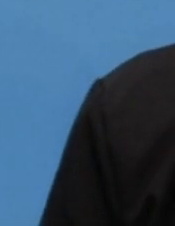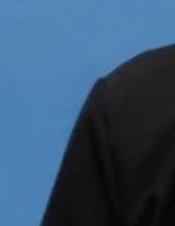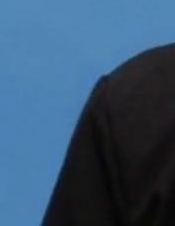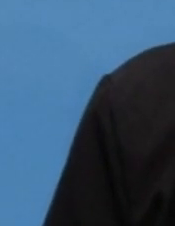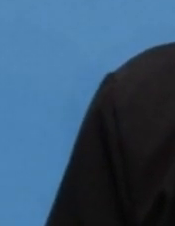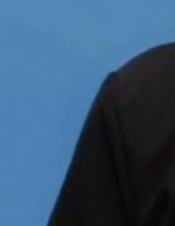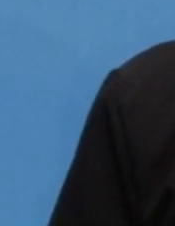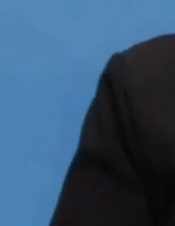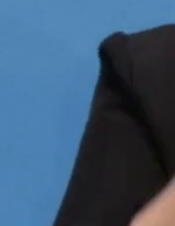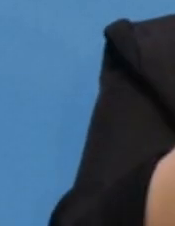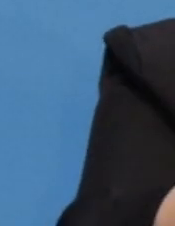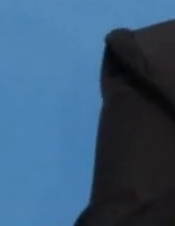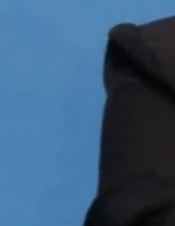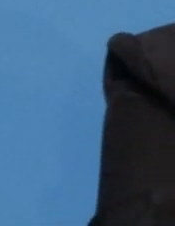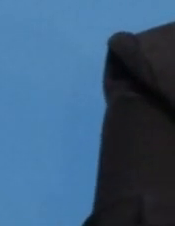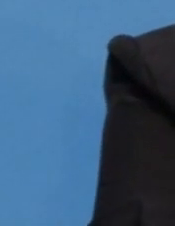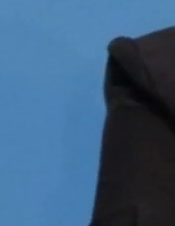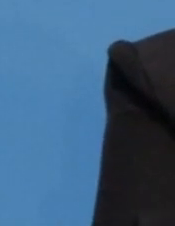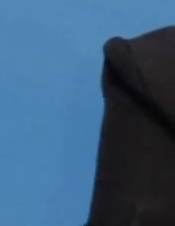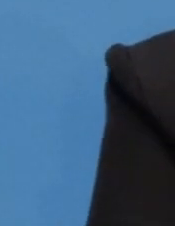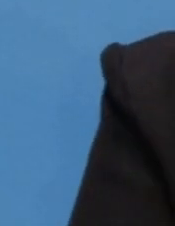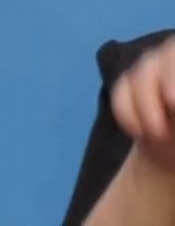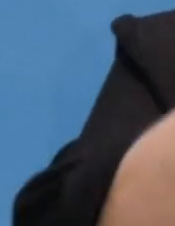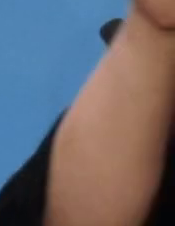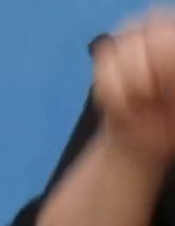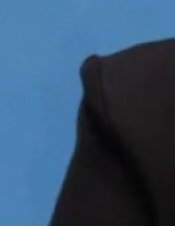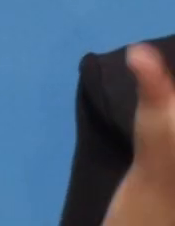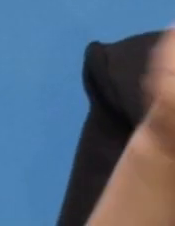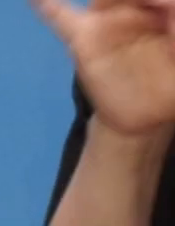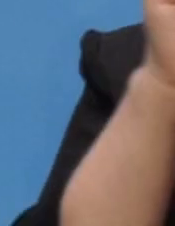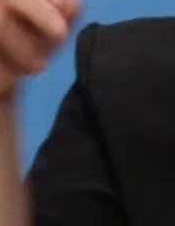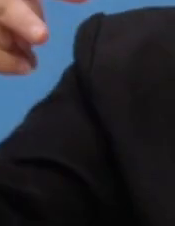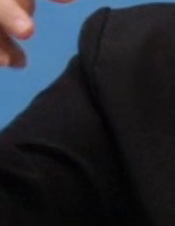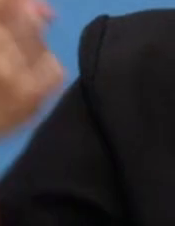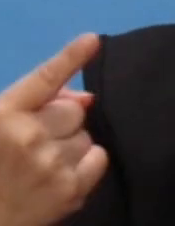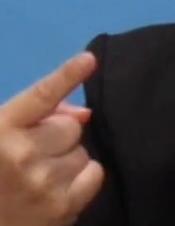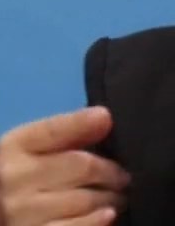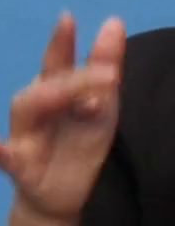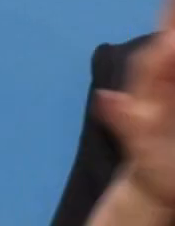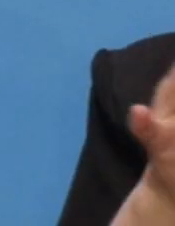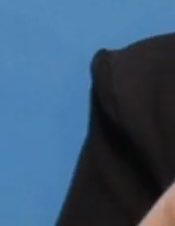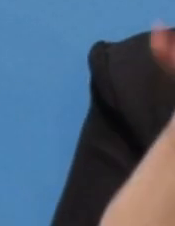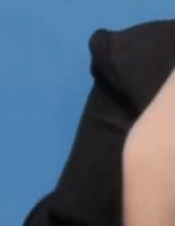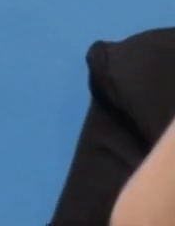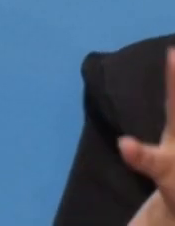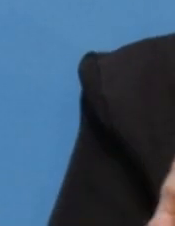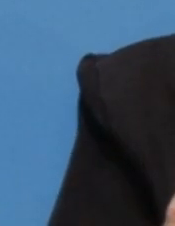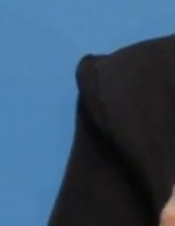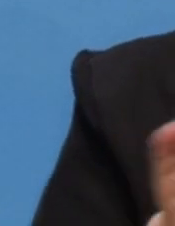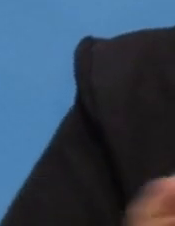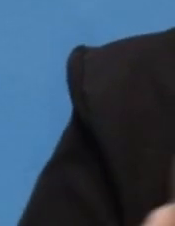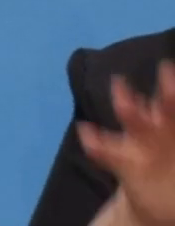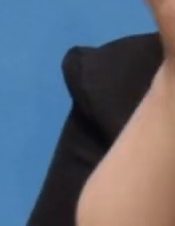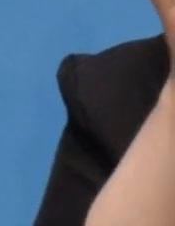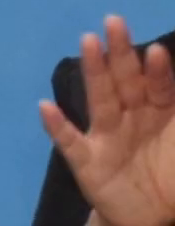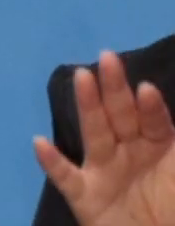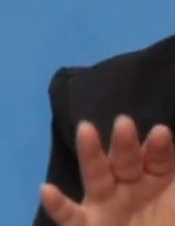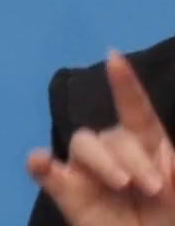교육 행정정보 시스템 나이스의 먹통 사태가 해결될 기미가 안